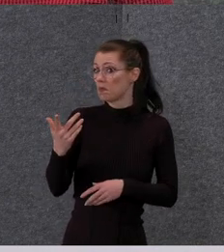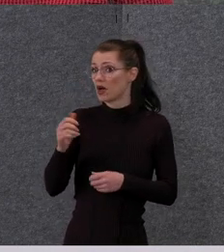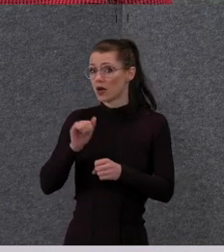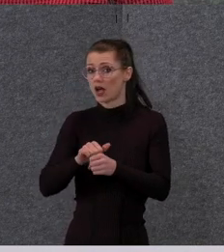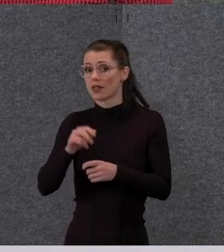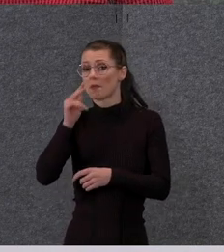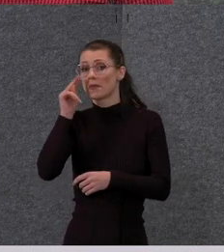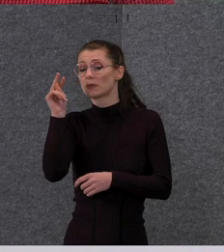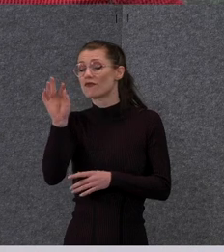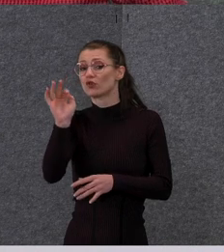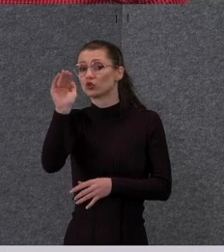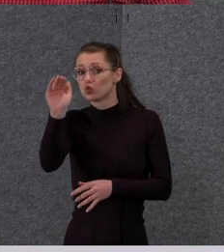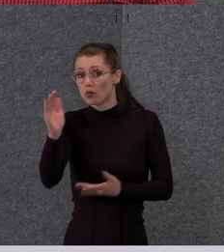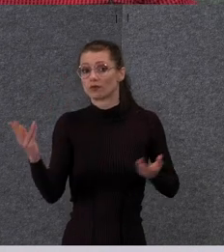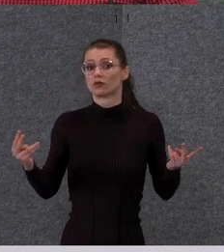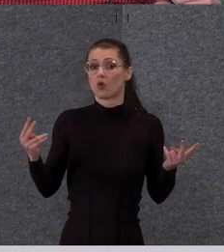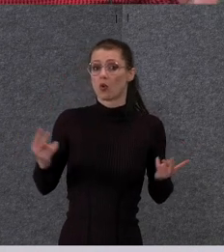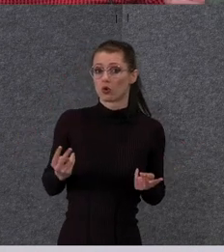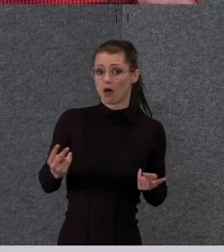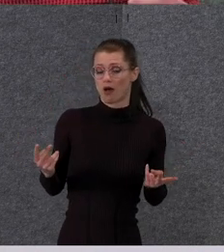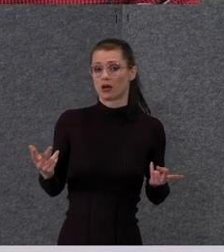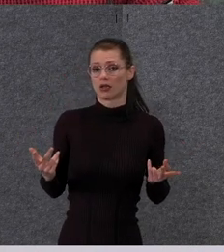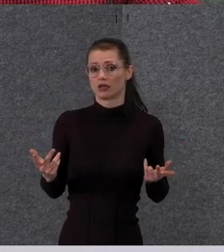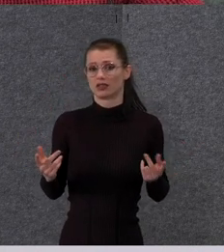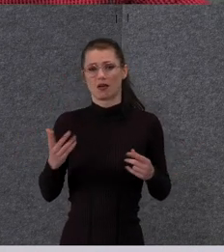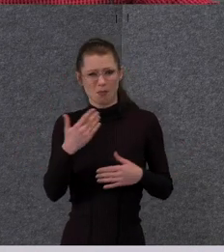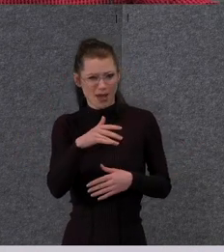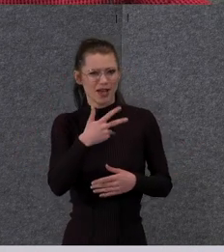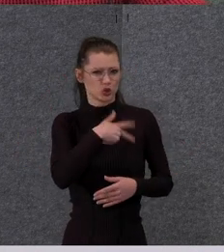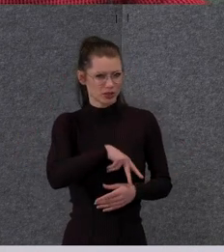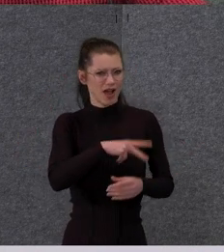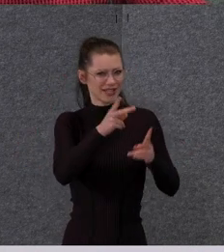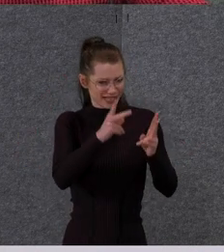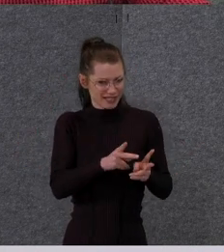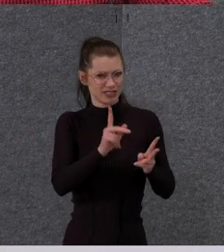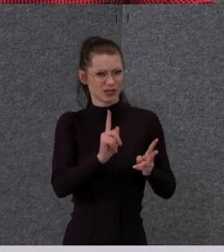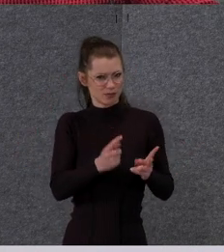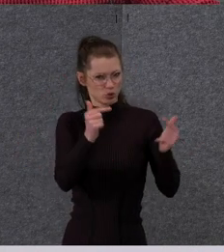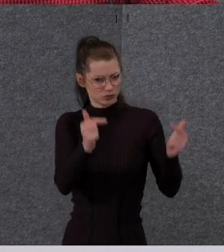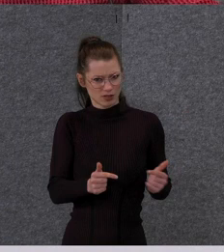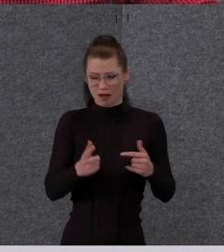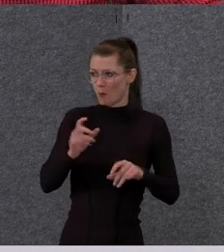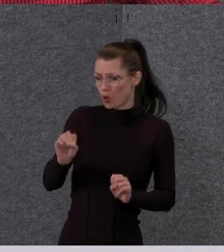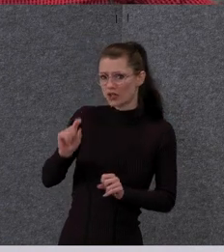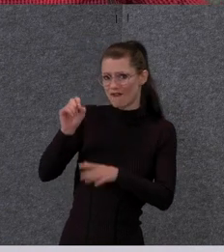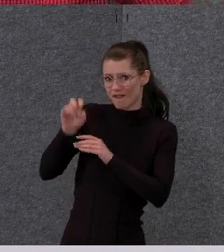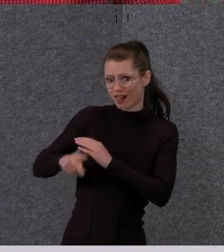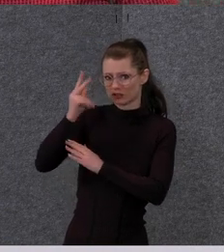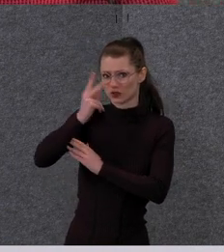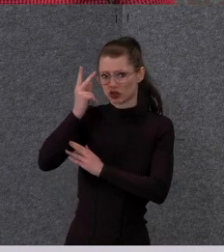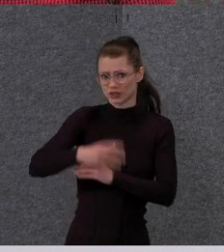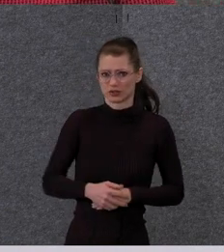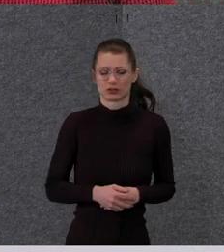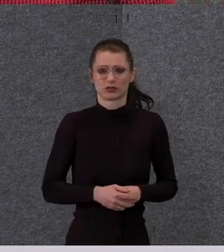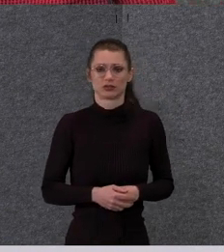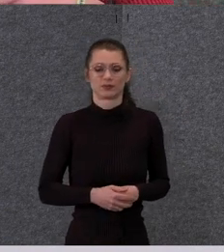für die Zukunft sein? Müssten wir uns nicht um mehr soziale Gerechtigkeit kümmern? Vielleicht habe ich dich auch falsch verstanden. Das ist die erste Frage